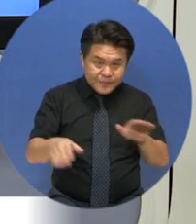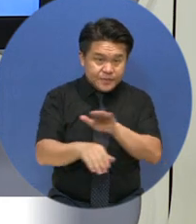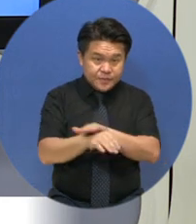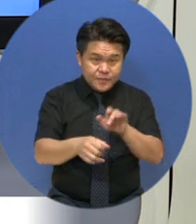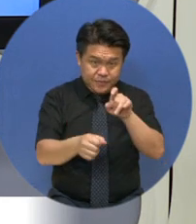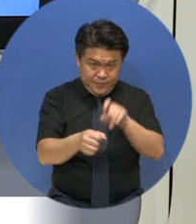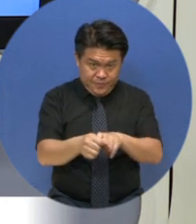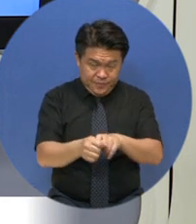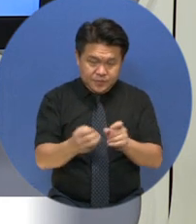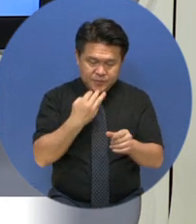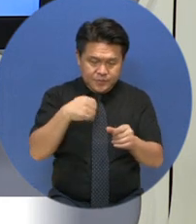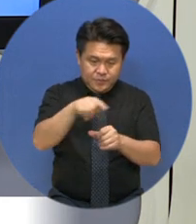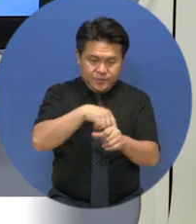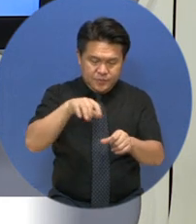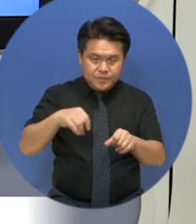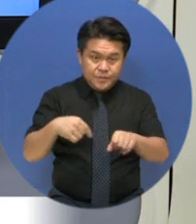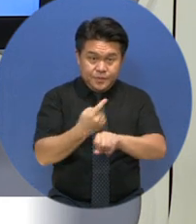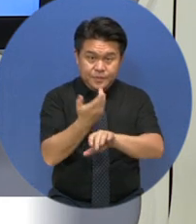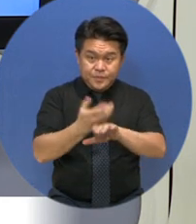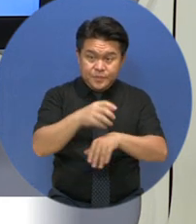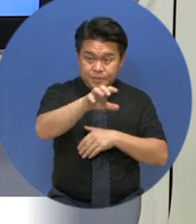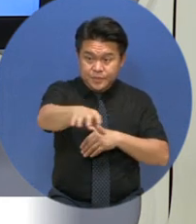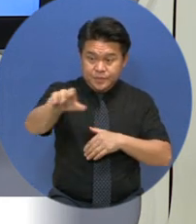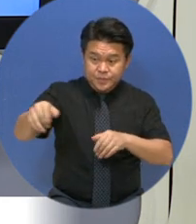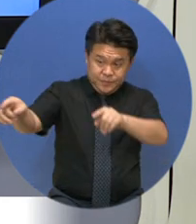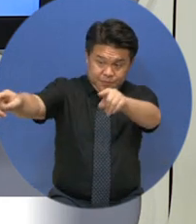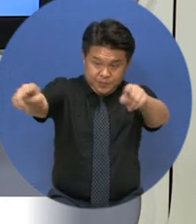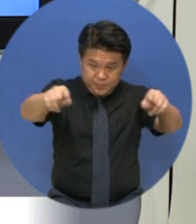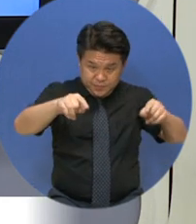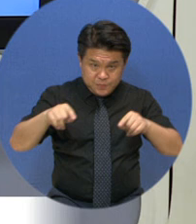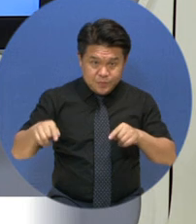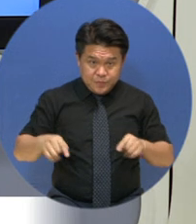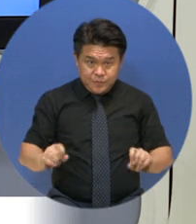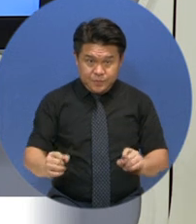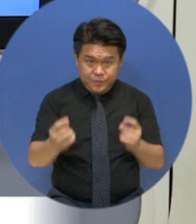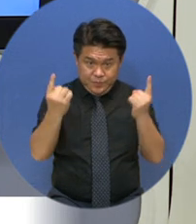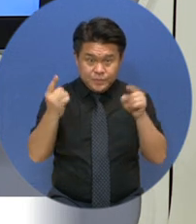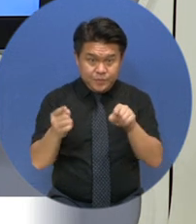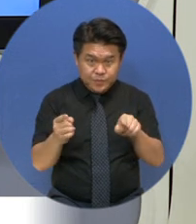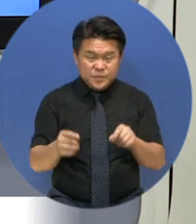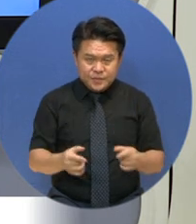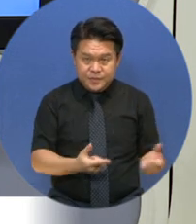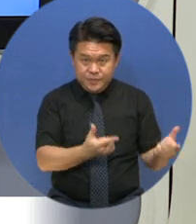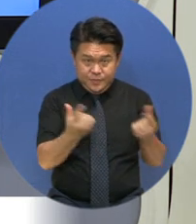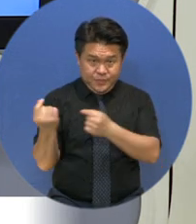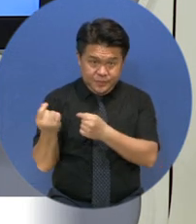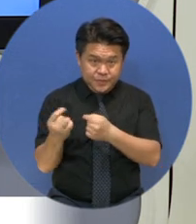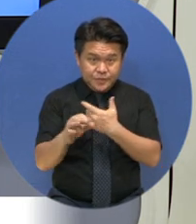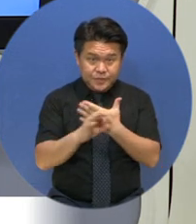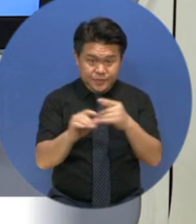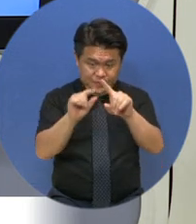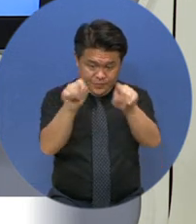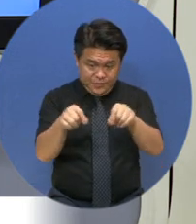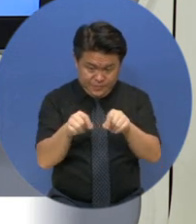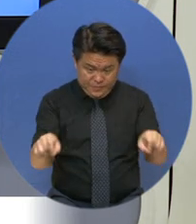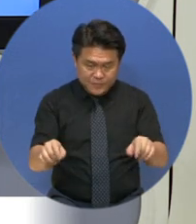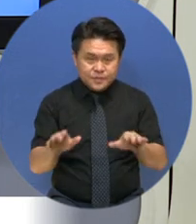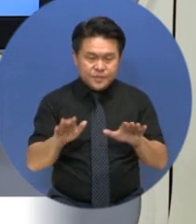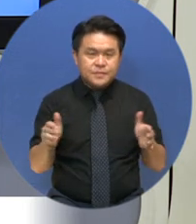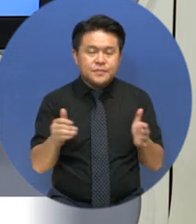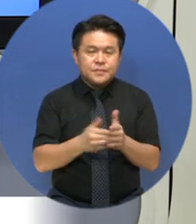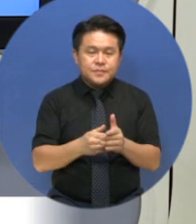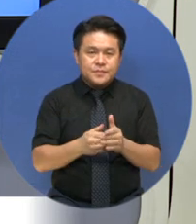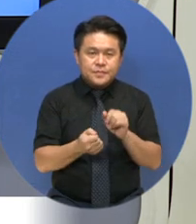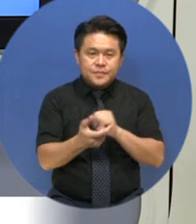수도권 외 지역 을 포함해 전국 단위로 일괄 적용 하는데요 다만 현재까지 배포된 숙박